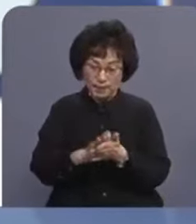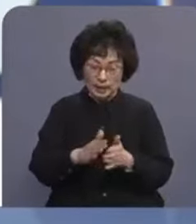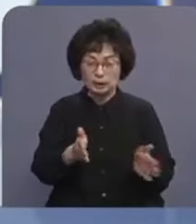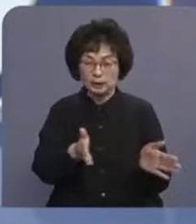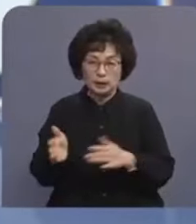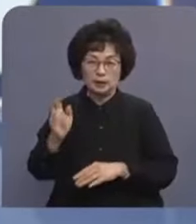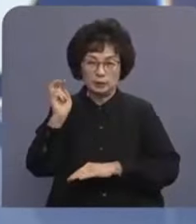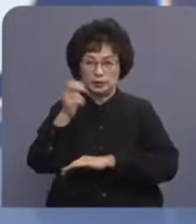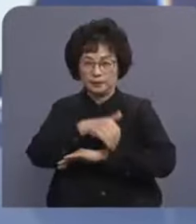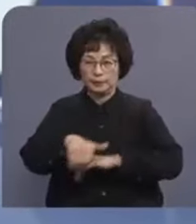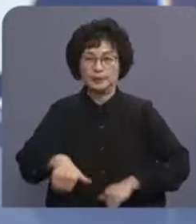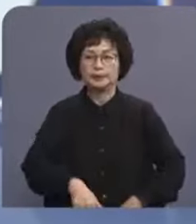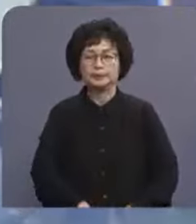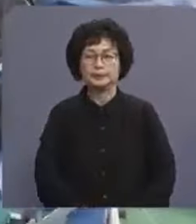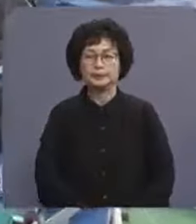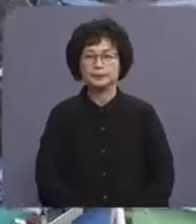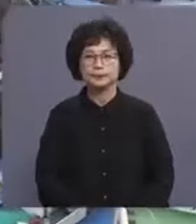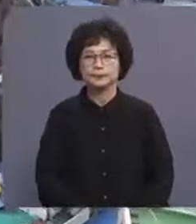기자입니다.